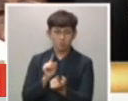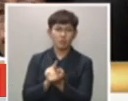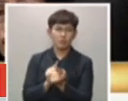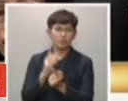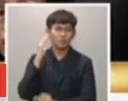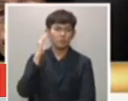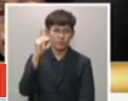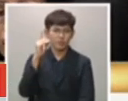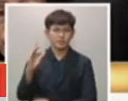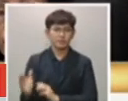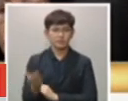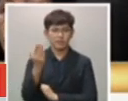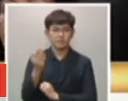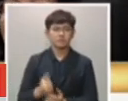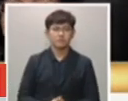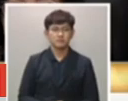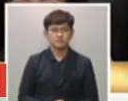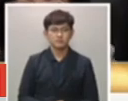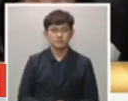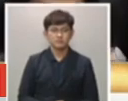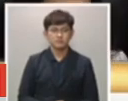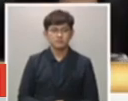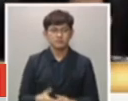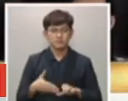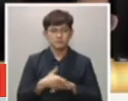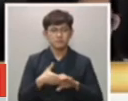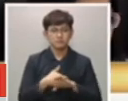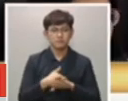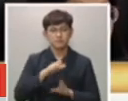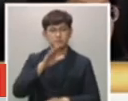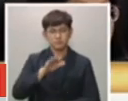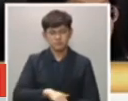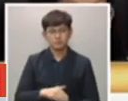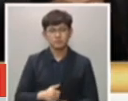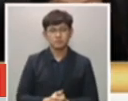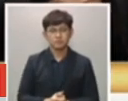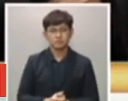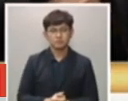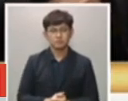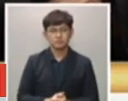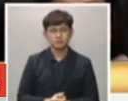พรุ่งนี้ขอเอาสไลด์ลงได้ครับ